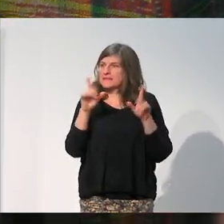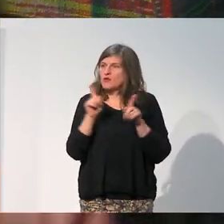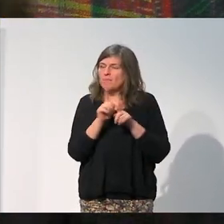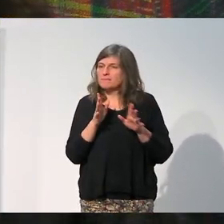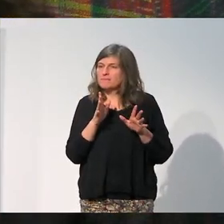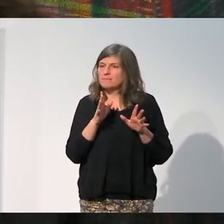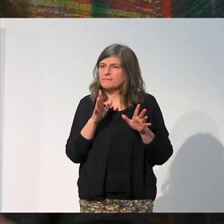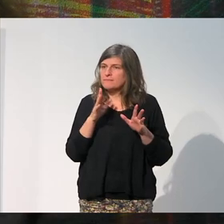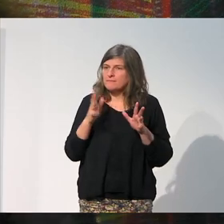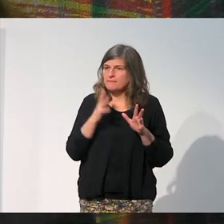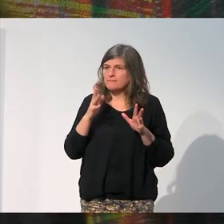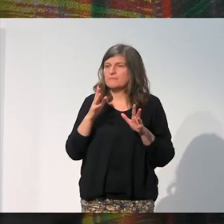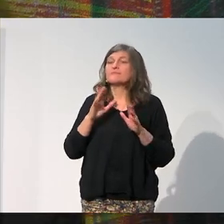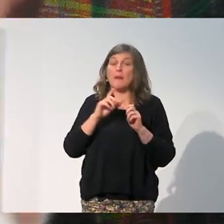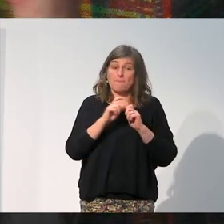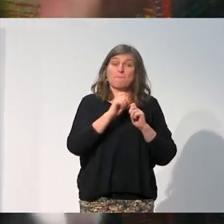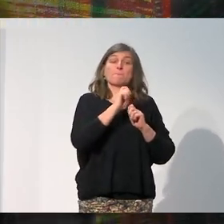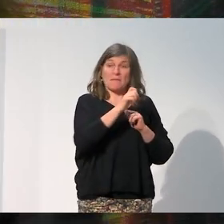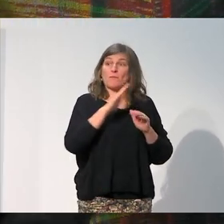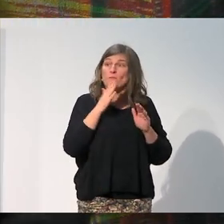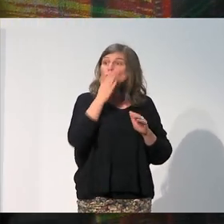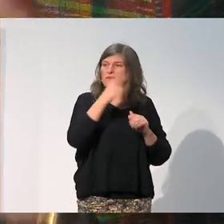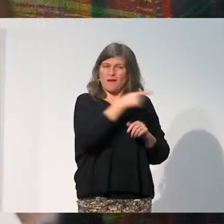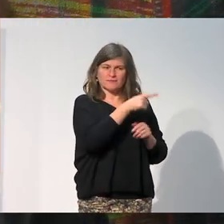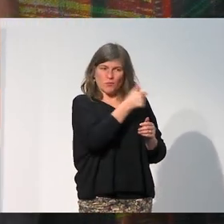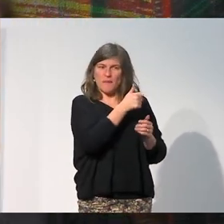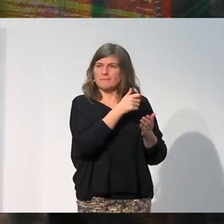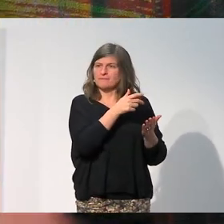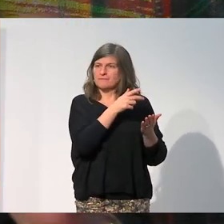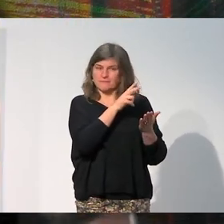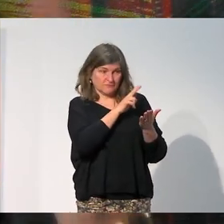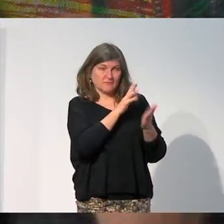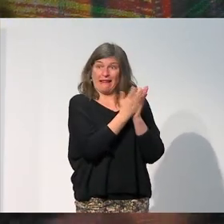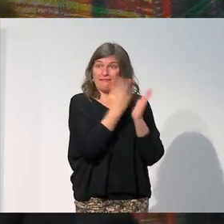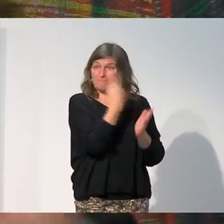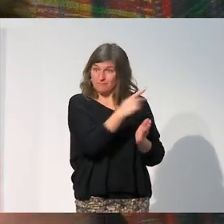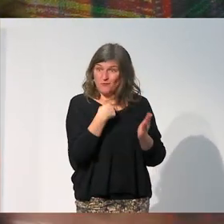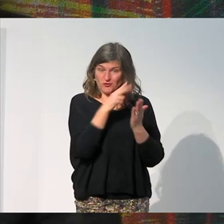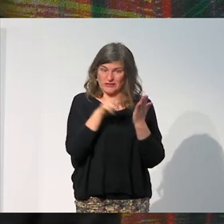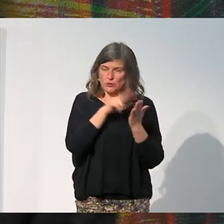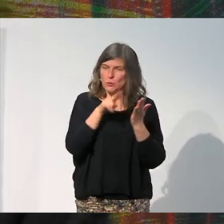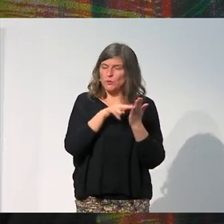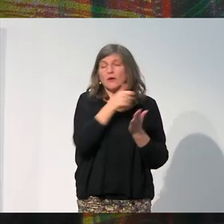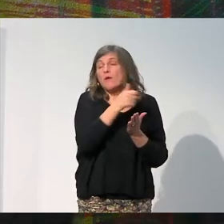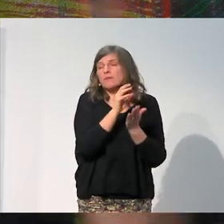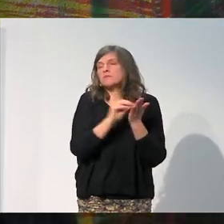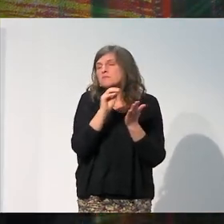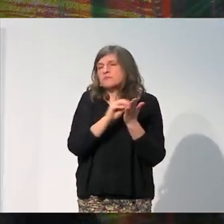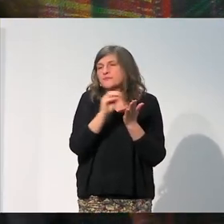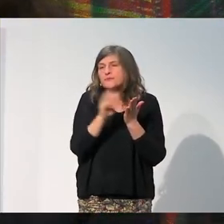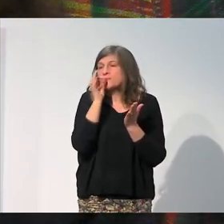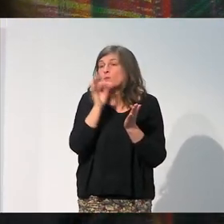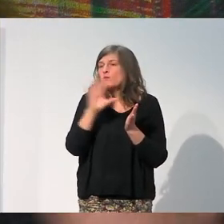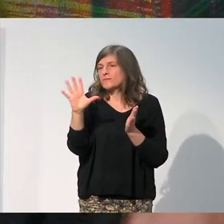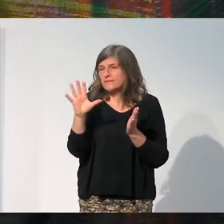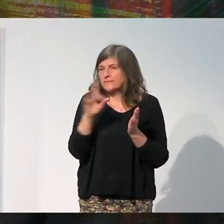lu Dominique Guillot, et c'est là où je me suis dit, il le dit mieux, enfin merveilleusement bien. C'est ce qu'il